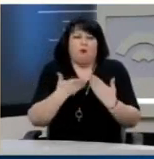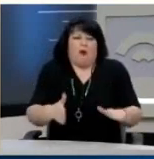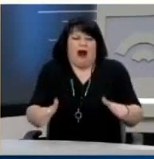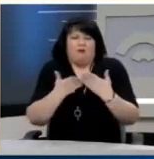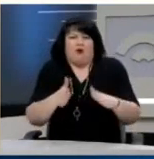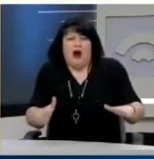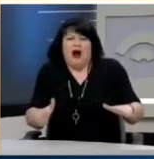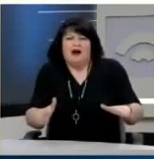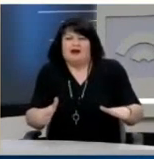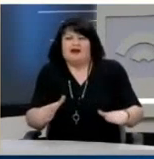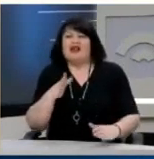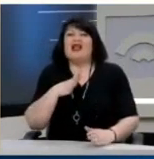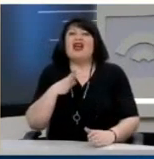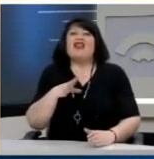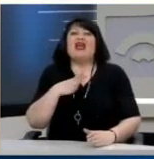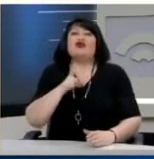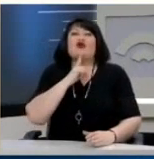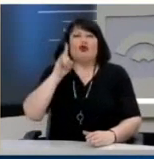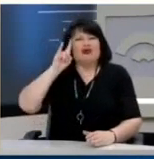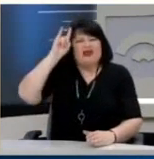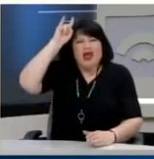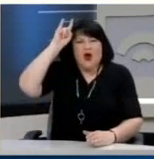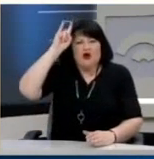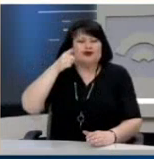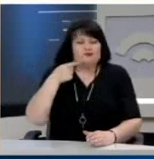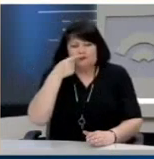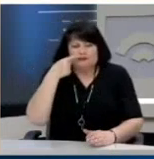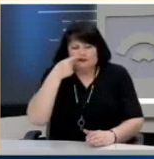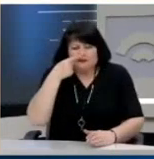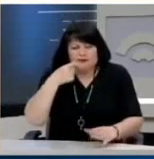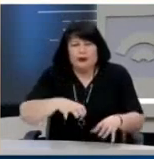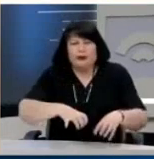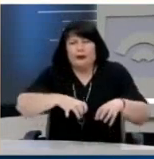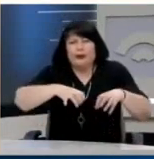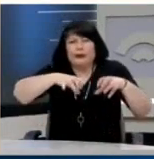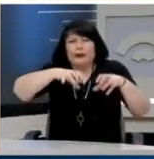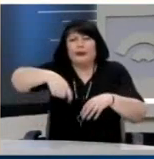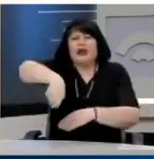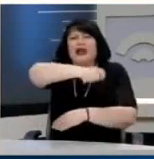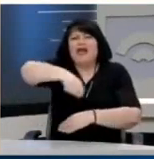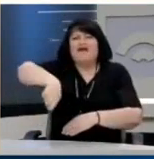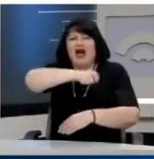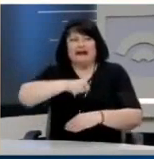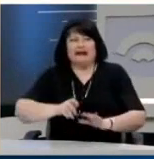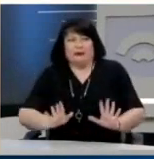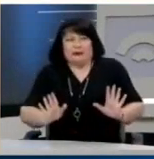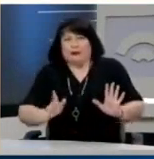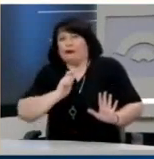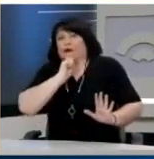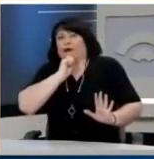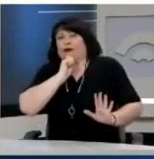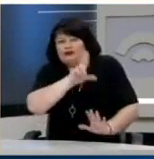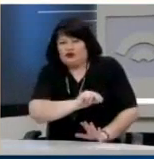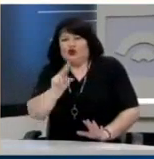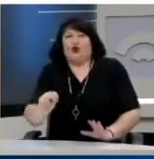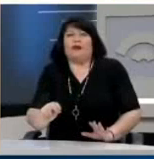διότι θέλετε σαν το διάολο το λιβάνι να το αποφύγετε, να το φανερώσετε αυτό το σχέδιο. Θέλετε να το κρύψετε από